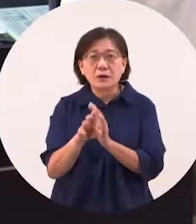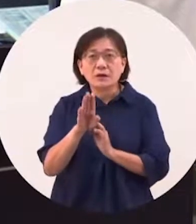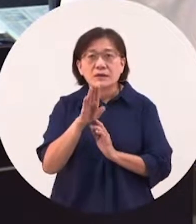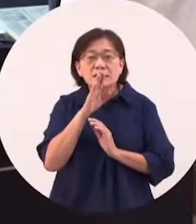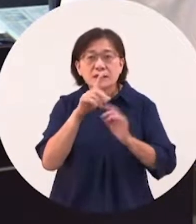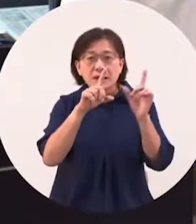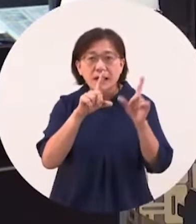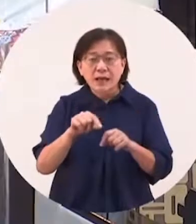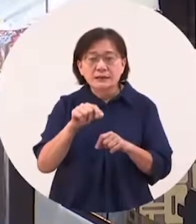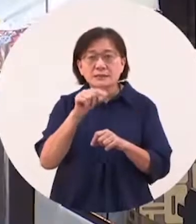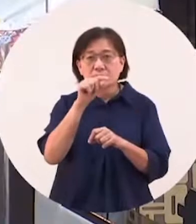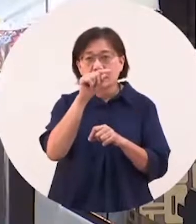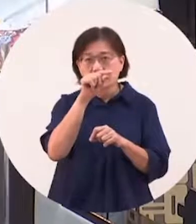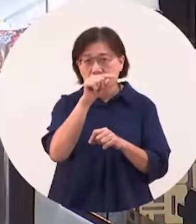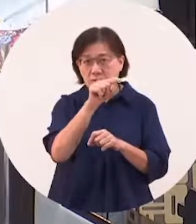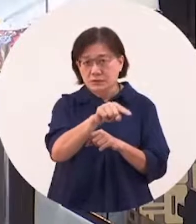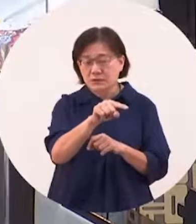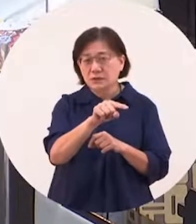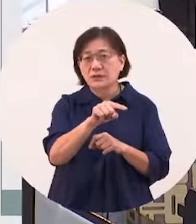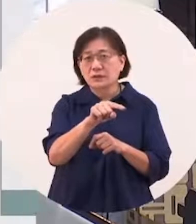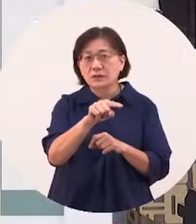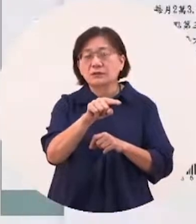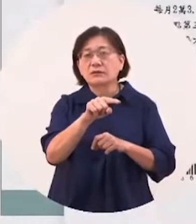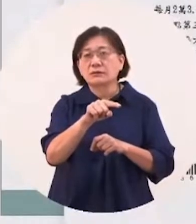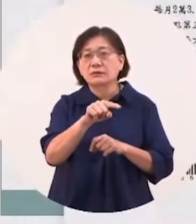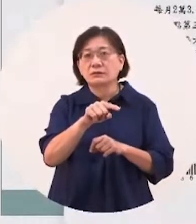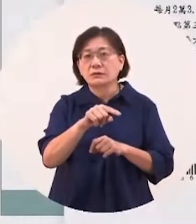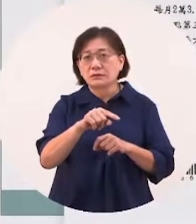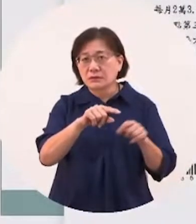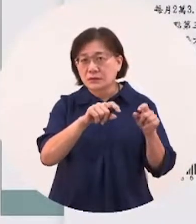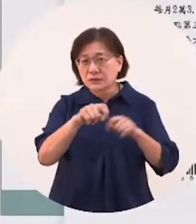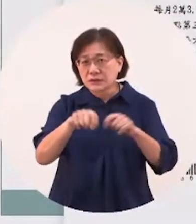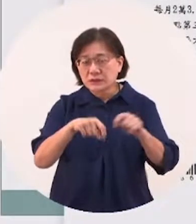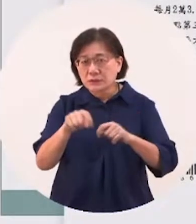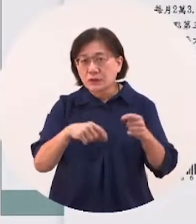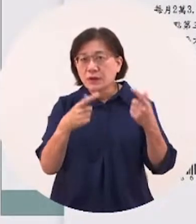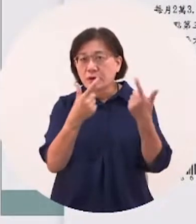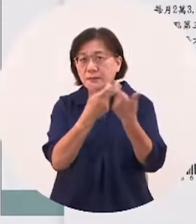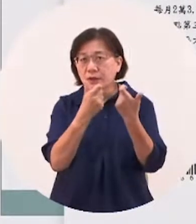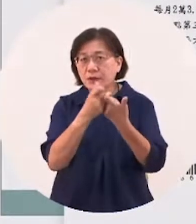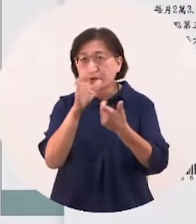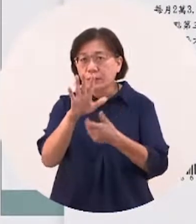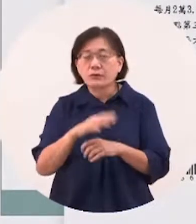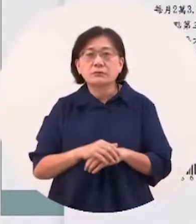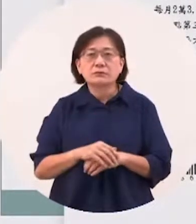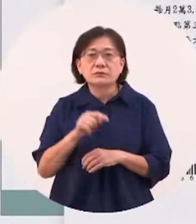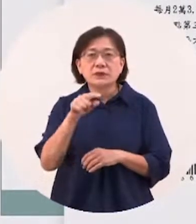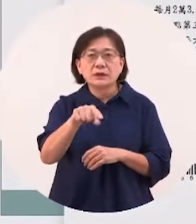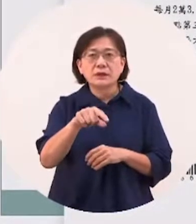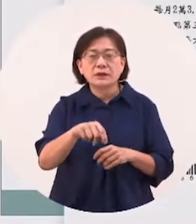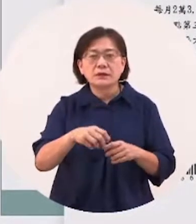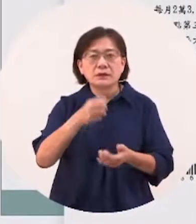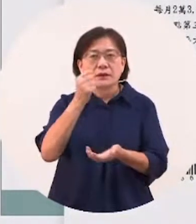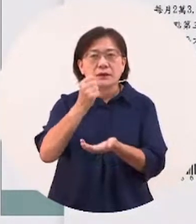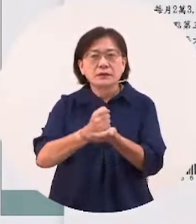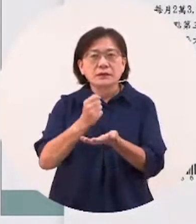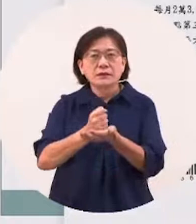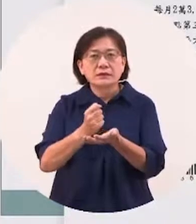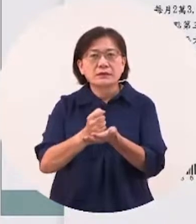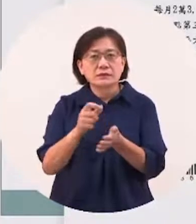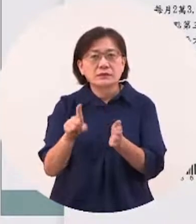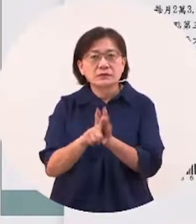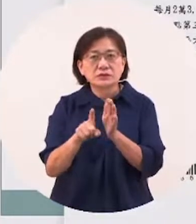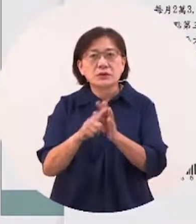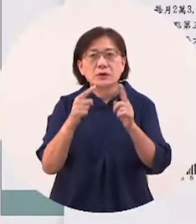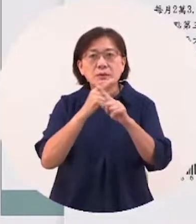这个限制性的招标，哦，刚开始要签的时阵，秘书室的主